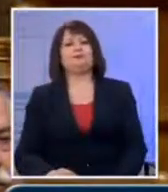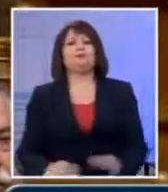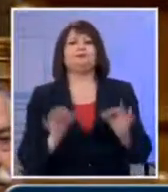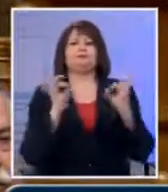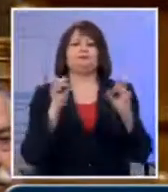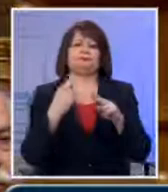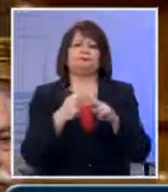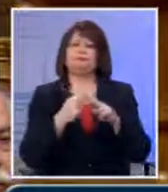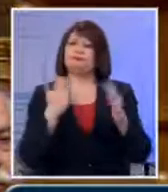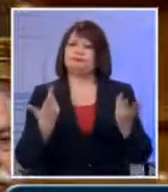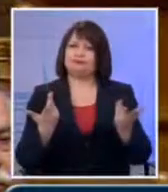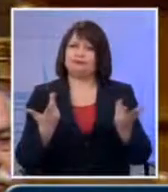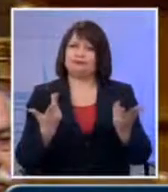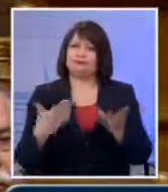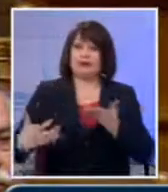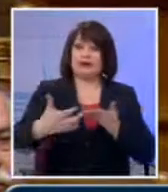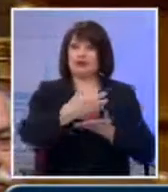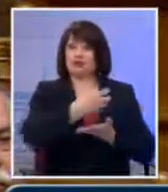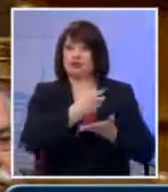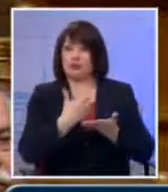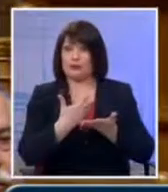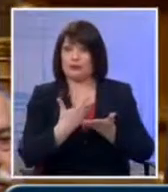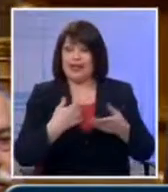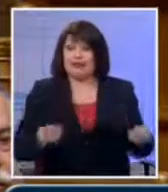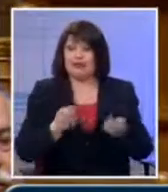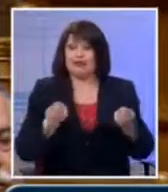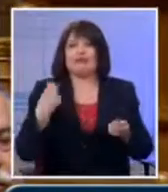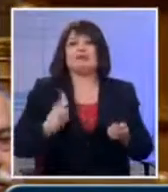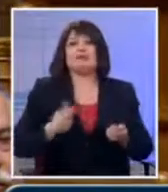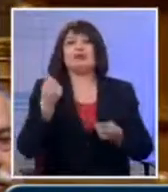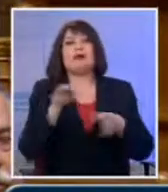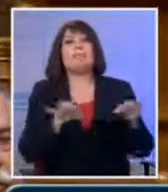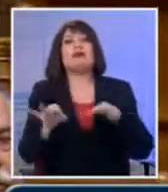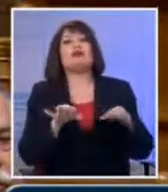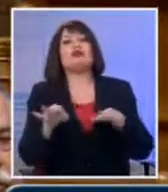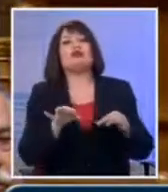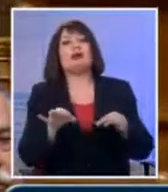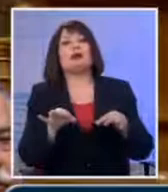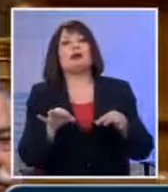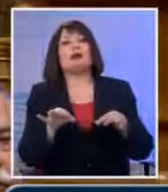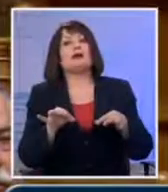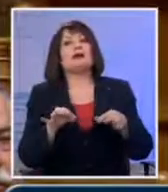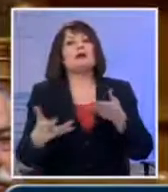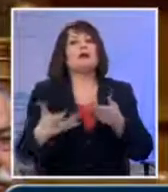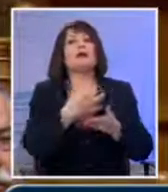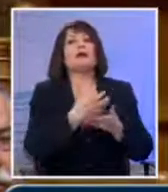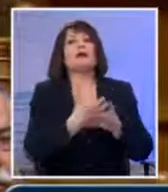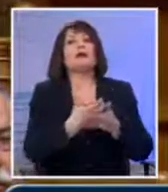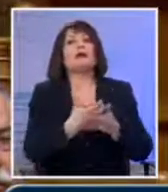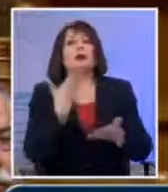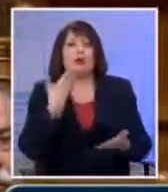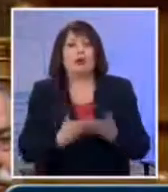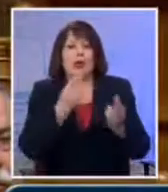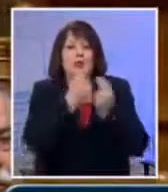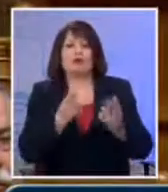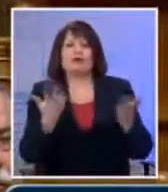εξαιρετικά κρίσιμο, τα έσοδα από την αξιοποίηση της δημόσιας περιουσίας να μην πηγαίνουν σαν ένα βαρέλι δίχως πάτο